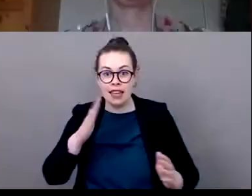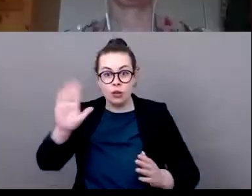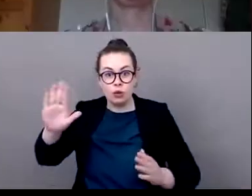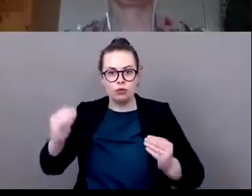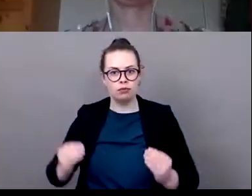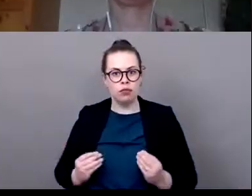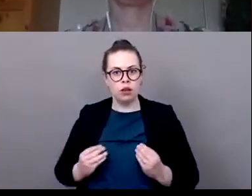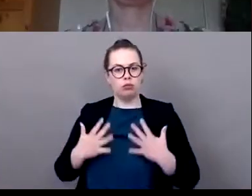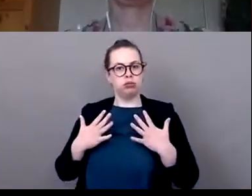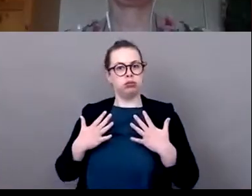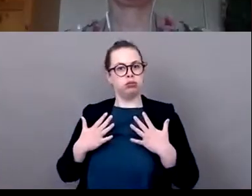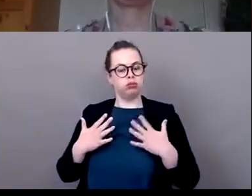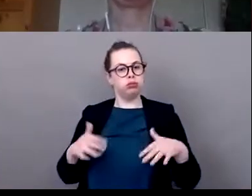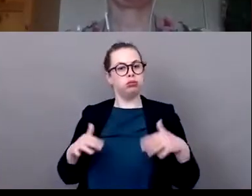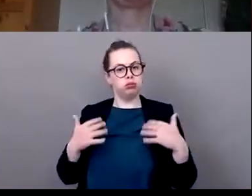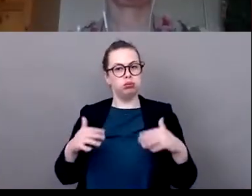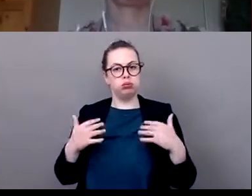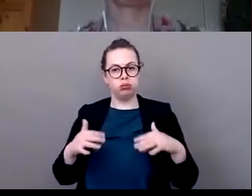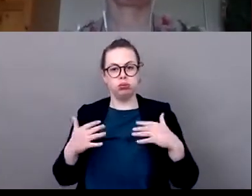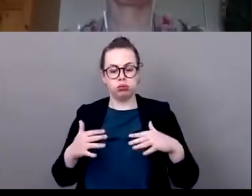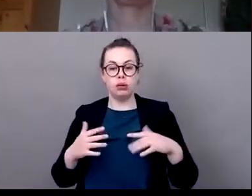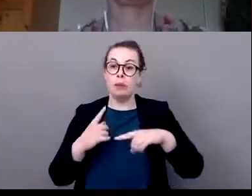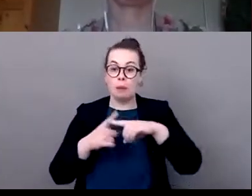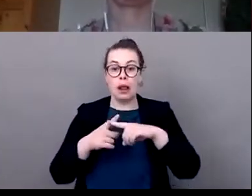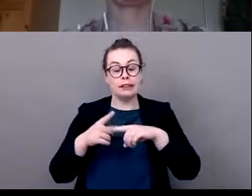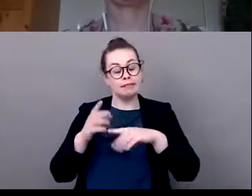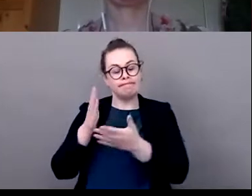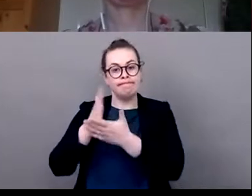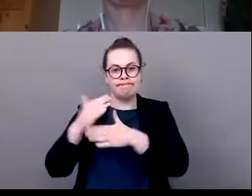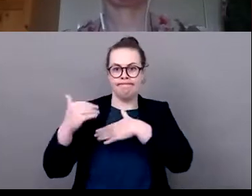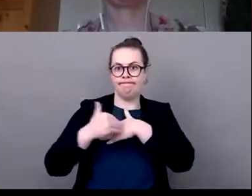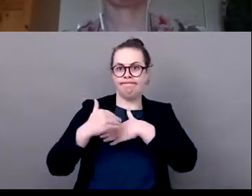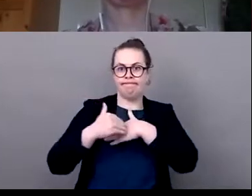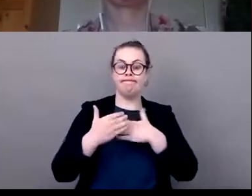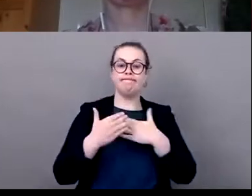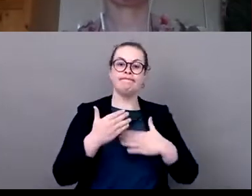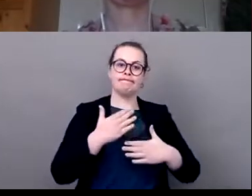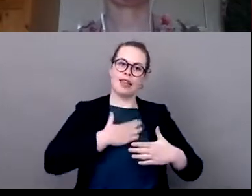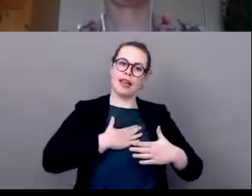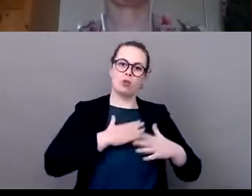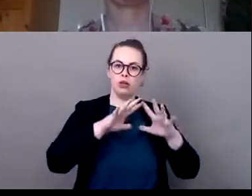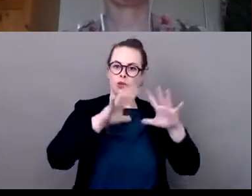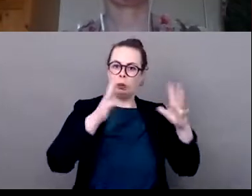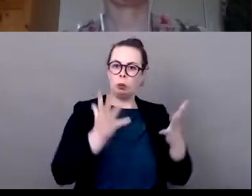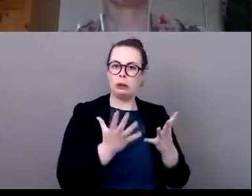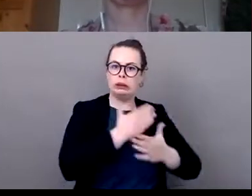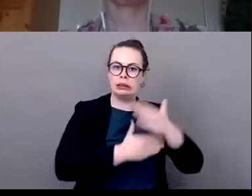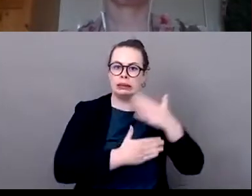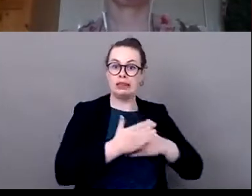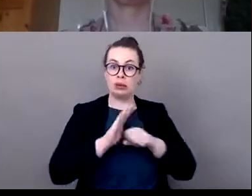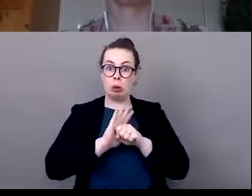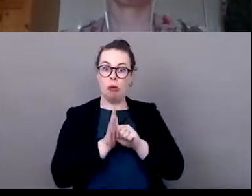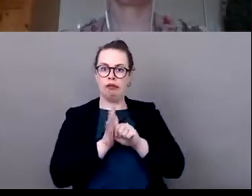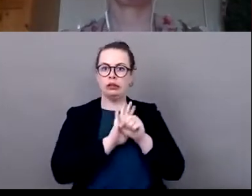très intéressantes de nous avoir rappelé l'impact de la pandémie de COVID-19 sur nos sœurs et frères à travers le